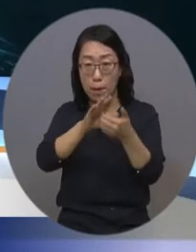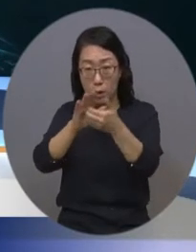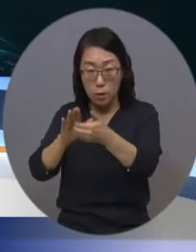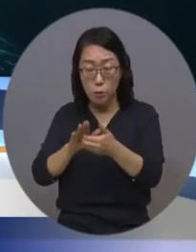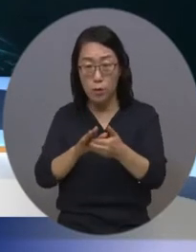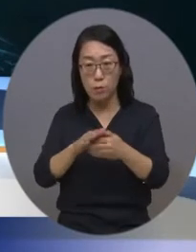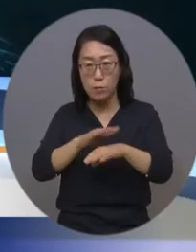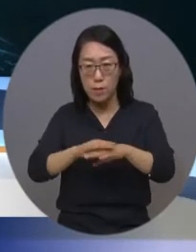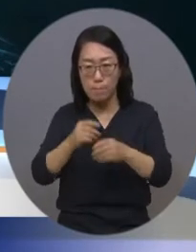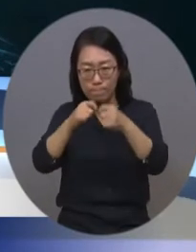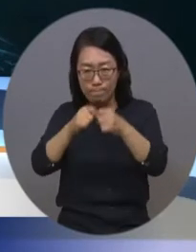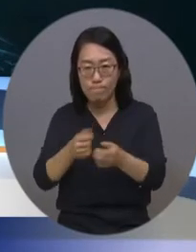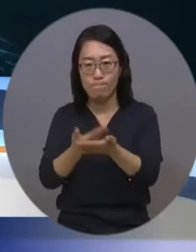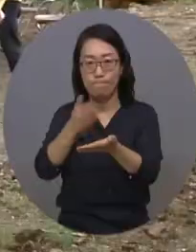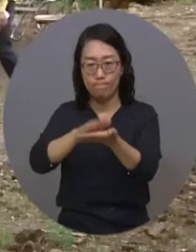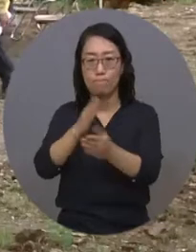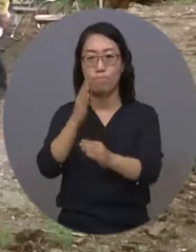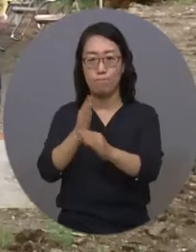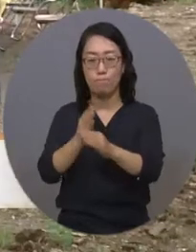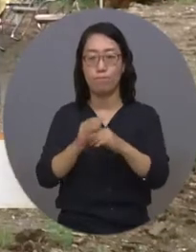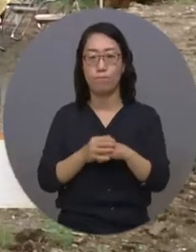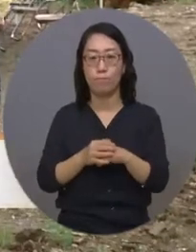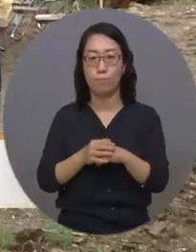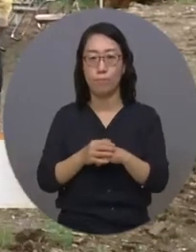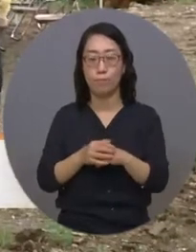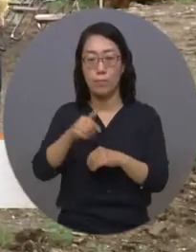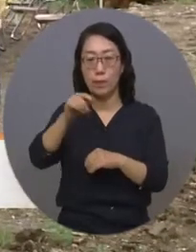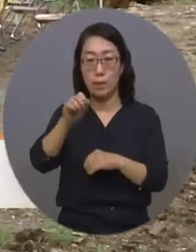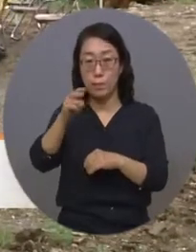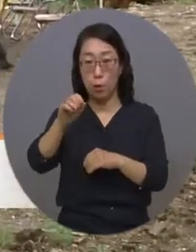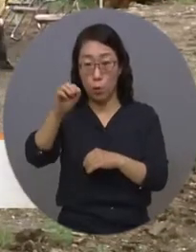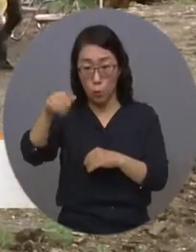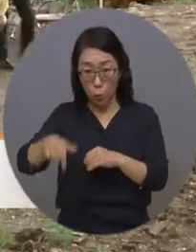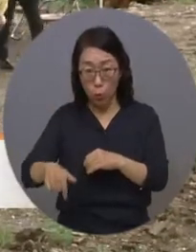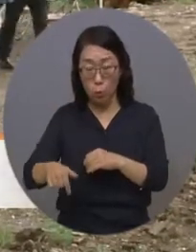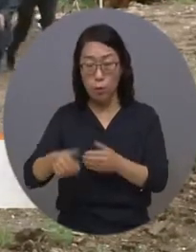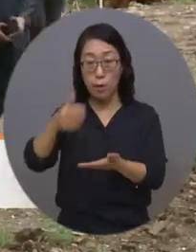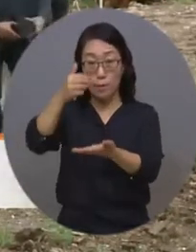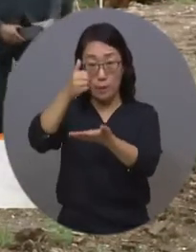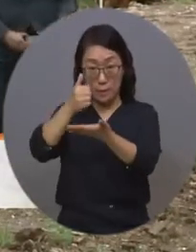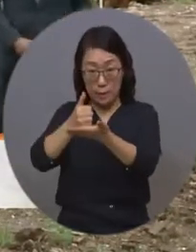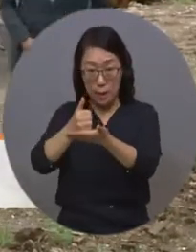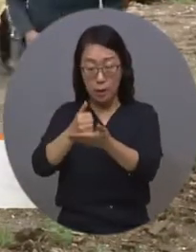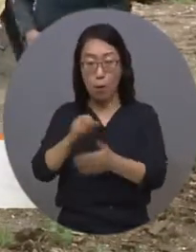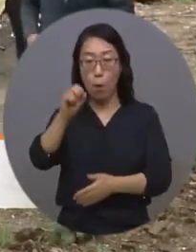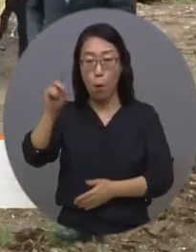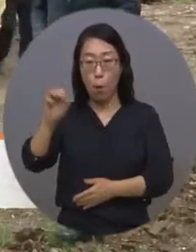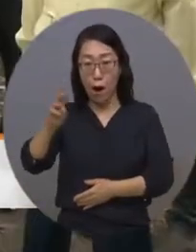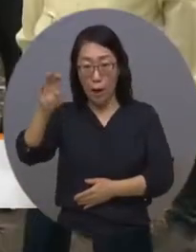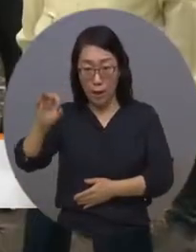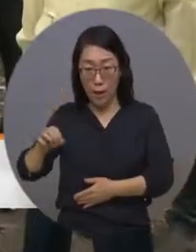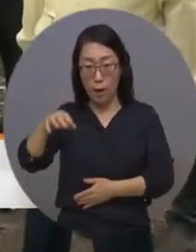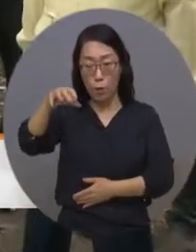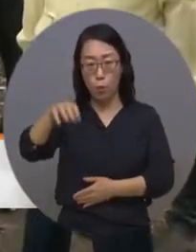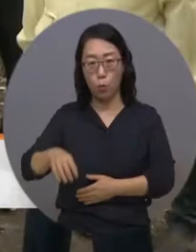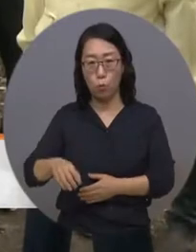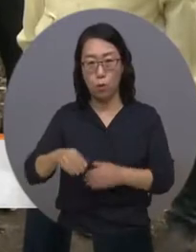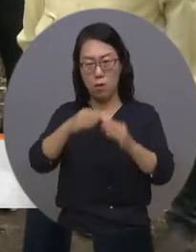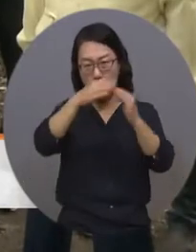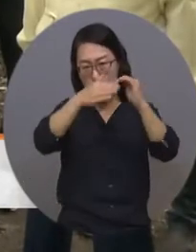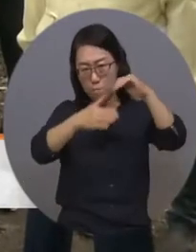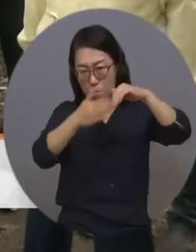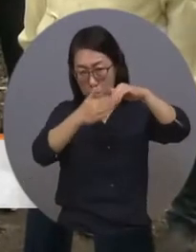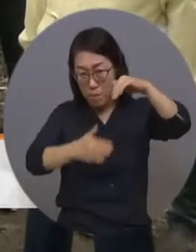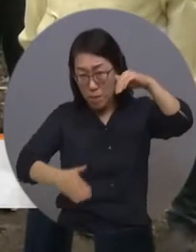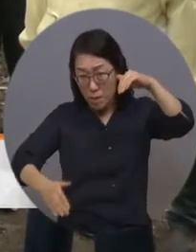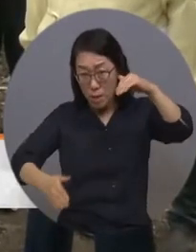긴급 점검했습니다. 김영록 전라남도지사는 지난달 24일 광양 옥곡면의 급경사지 위험지구